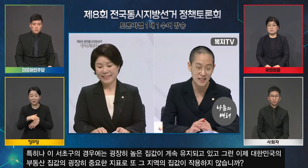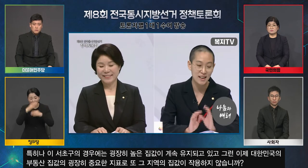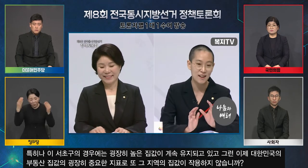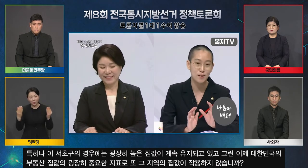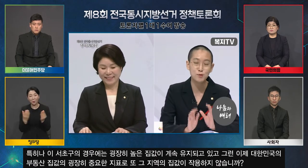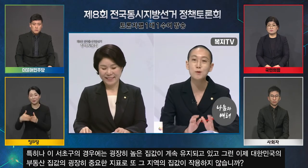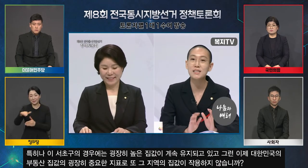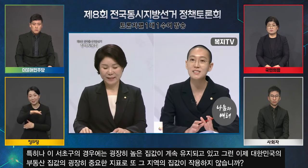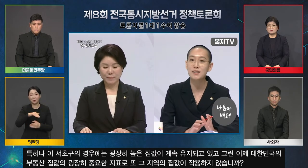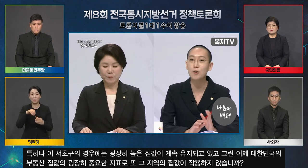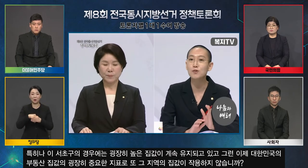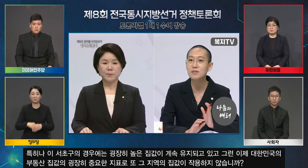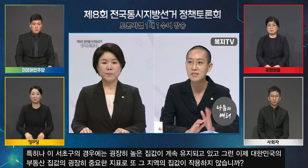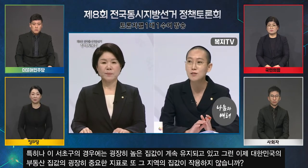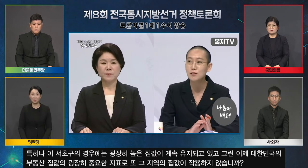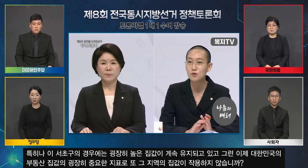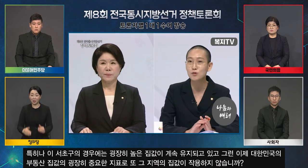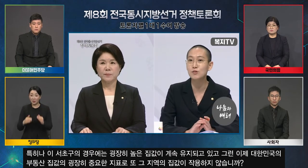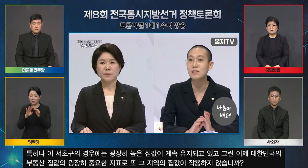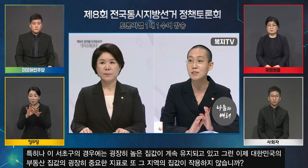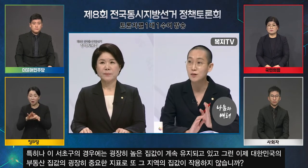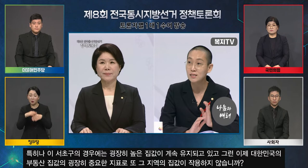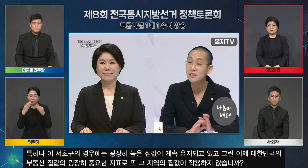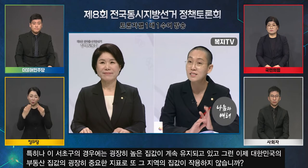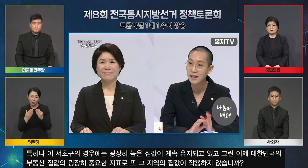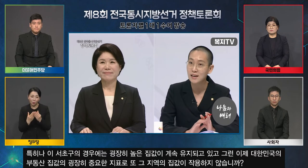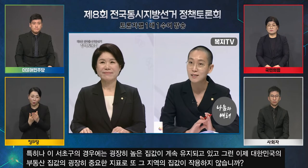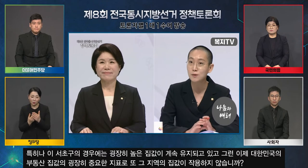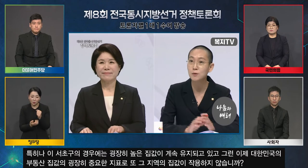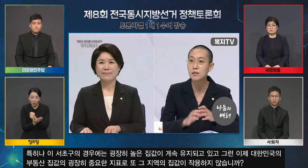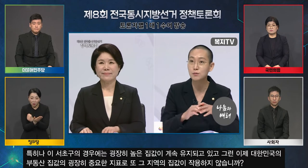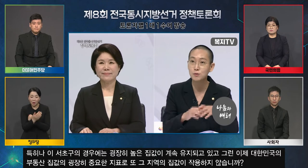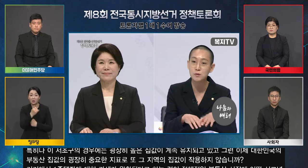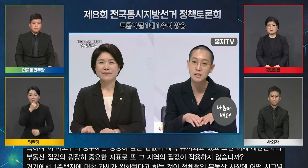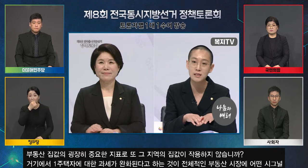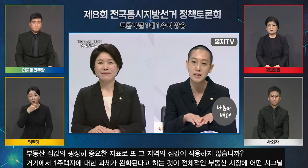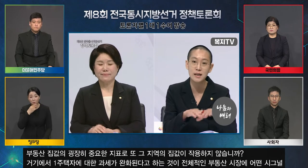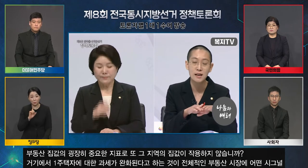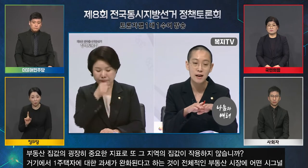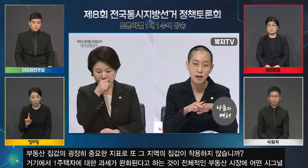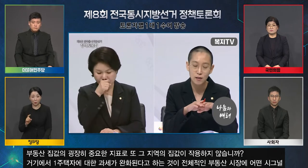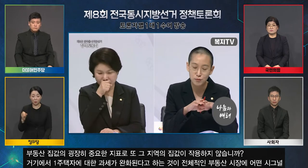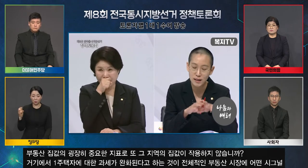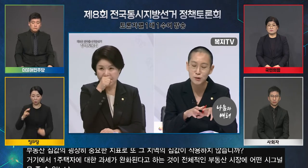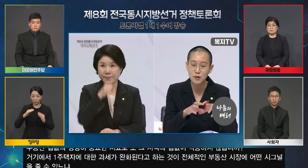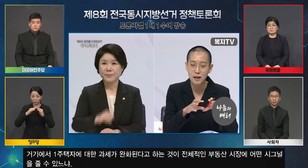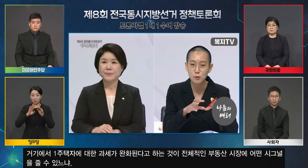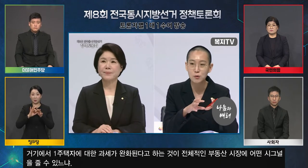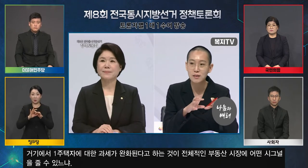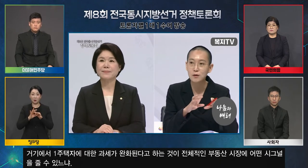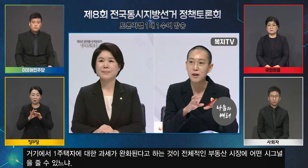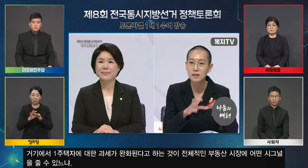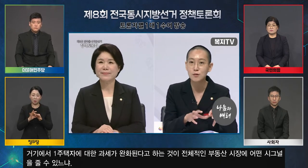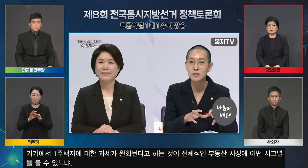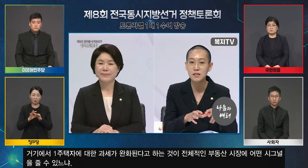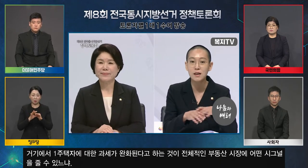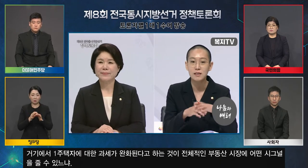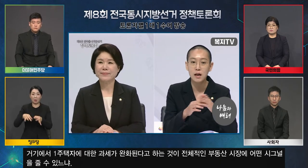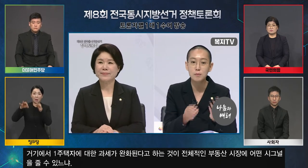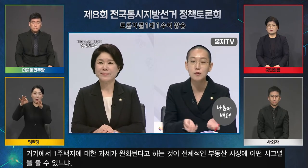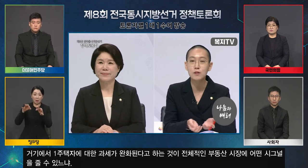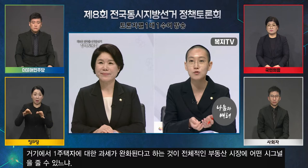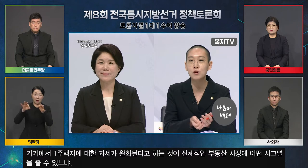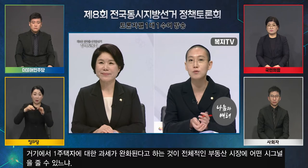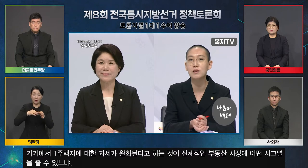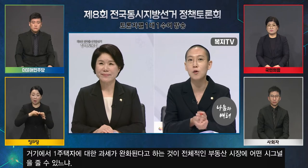전체적인 부동산 시장에 어떤 시그널을 줄 수 있느냐 그리고 그 부동산의 불안정에 계속된다고 하는 것이